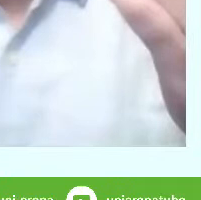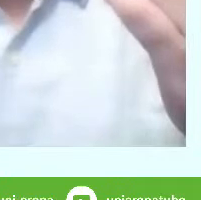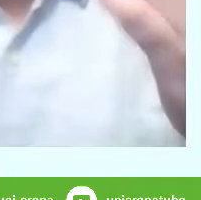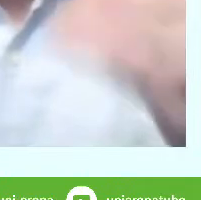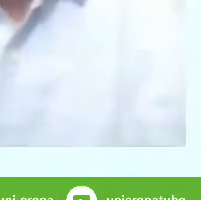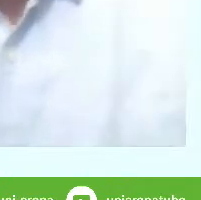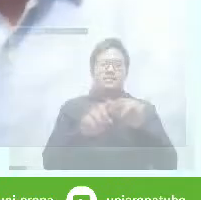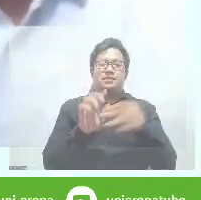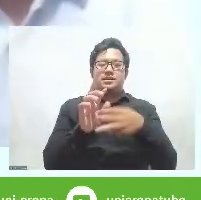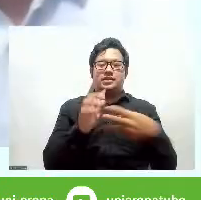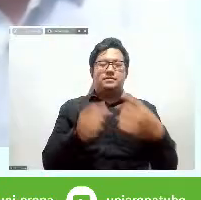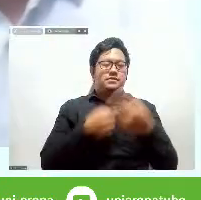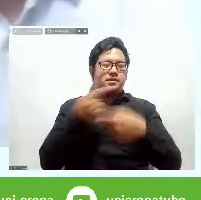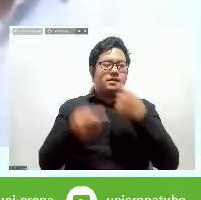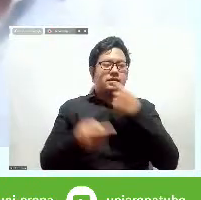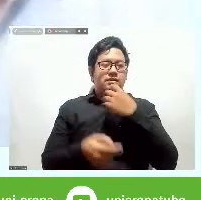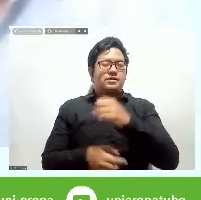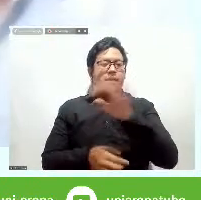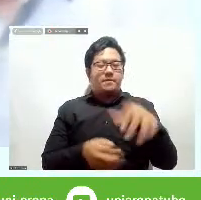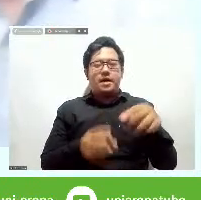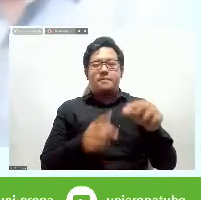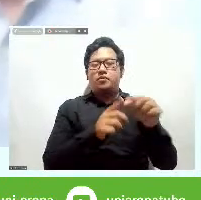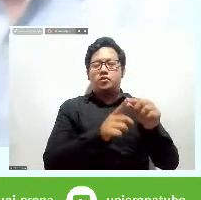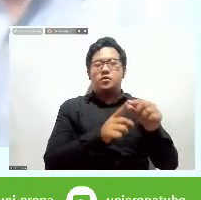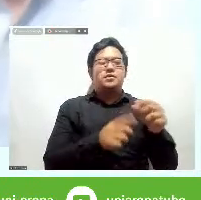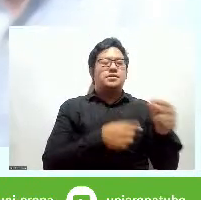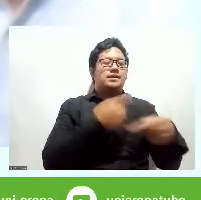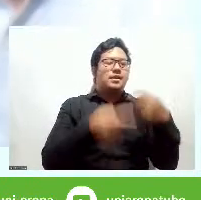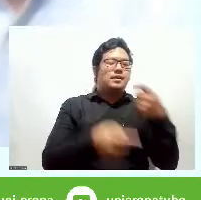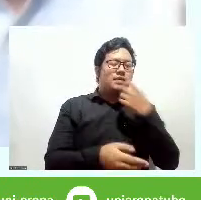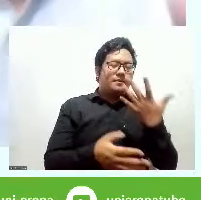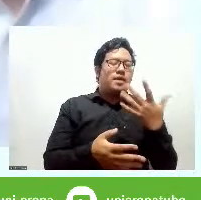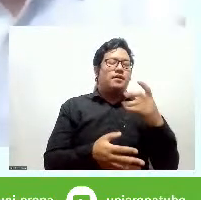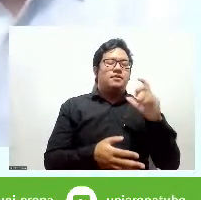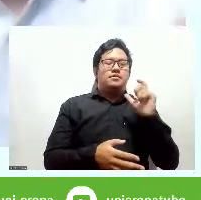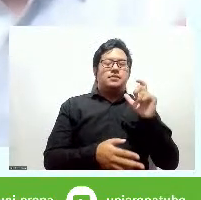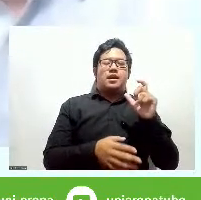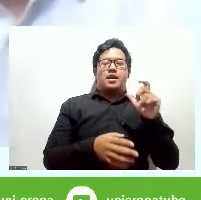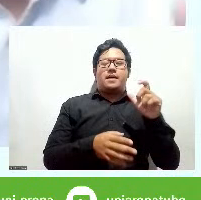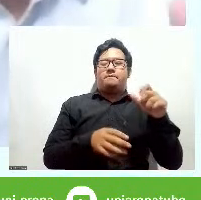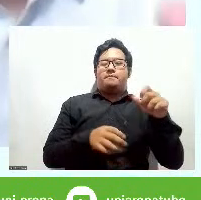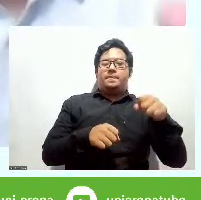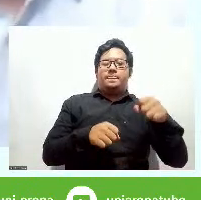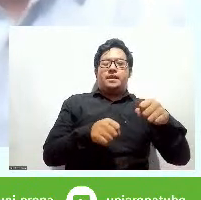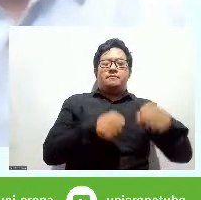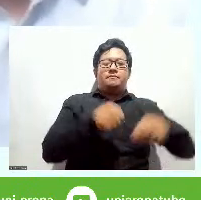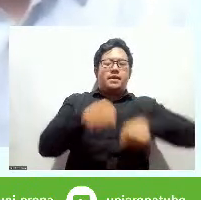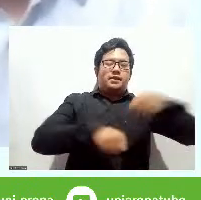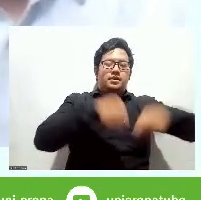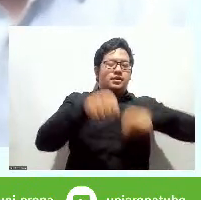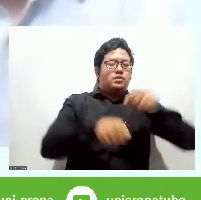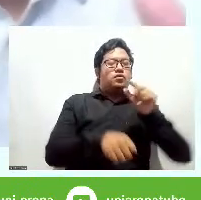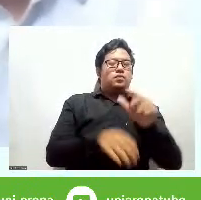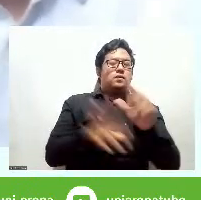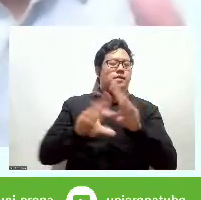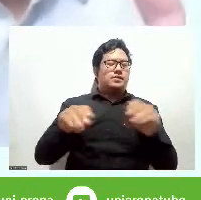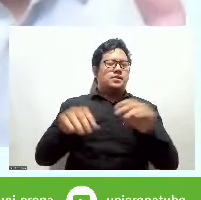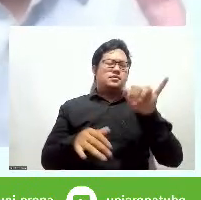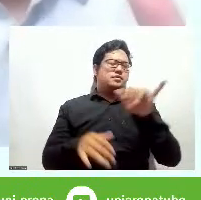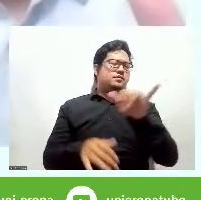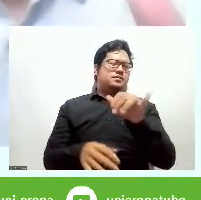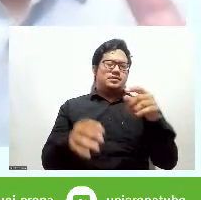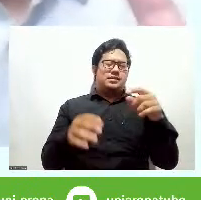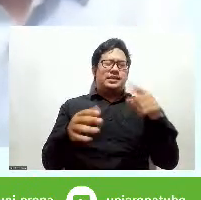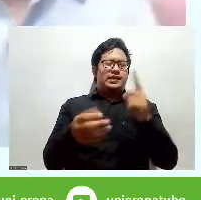Kemudian Mas Putut cerita mengenai baik tool ya betul fungsinya sama sebetulnya perubahan perilaku dan